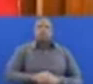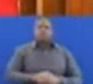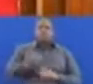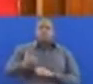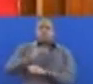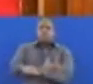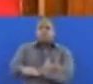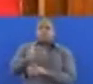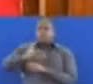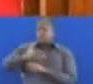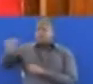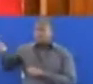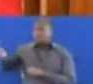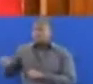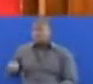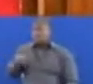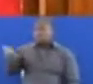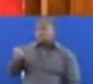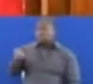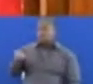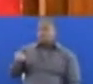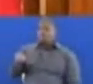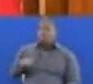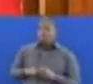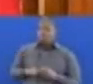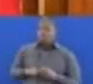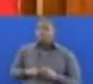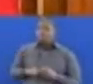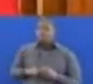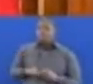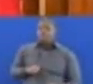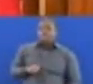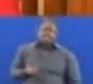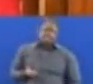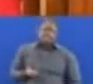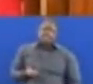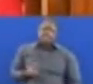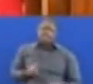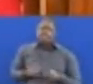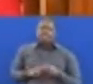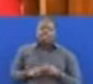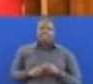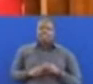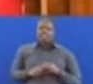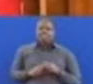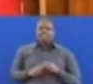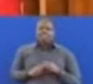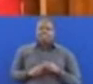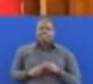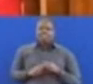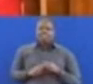Kabla hajaondoka, huyu ni ADC wa kwanza mwanamke tangu nchi ipate uhuru.